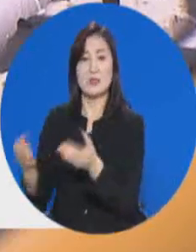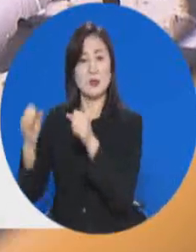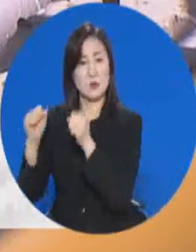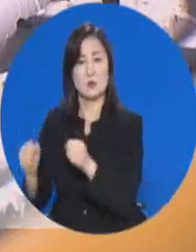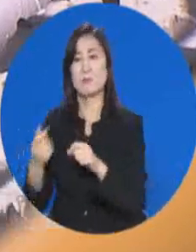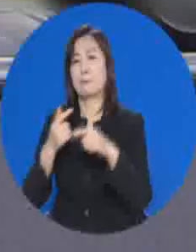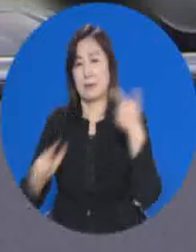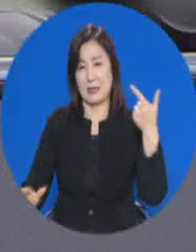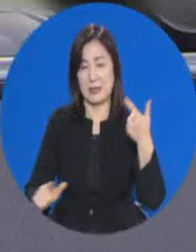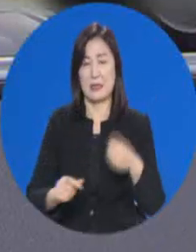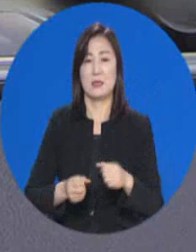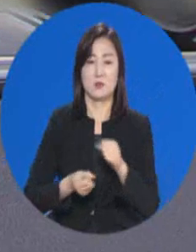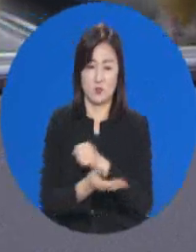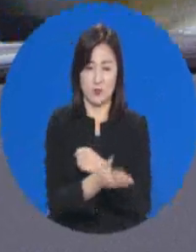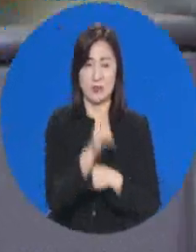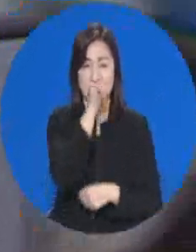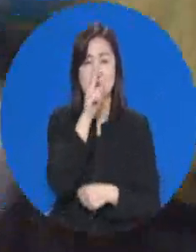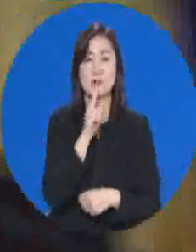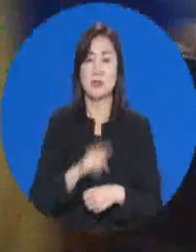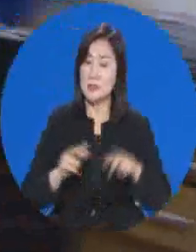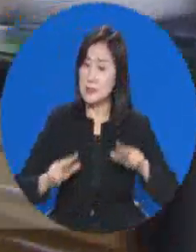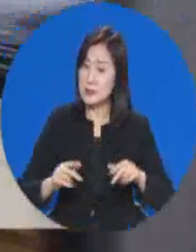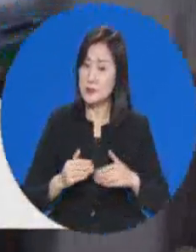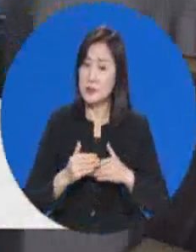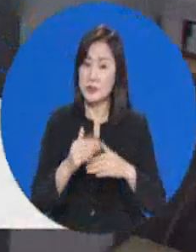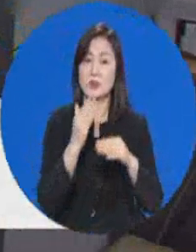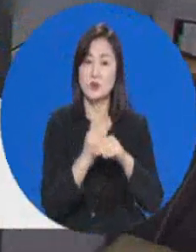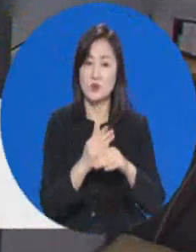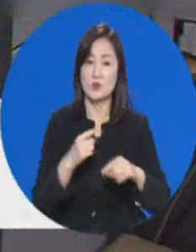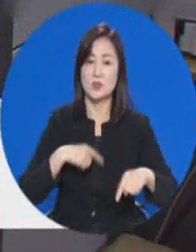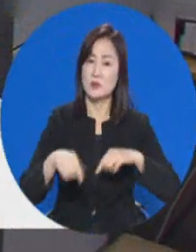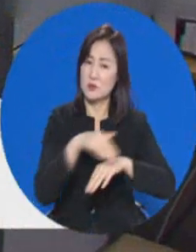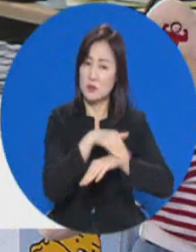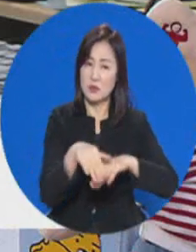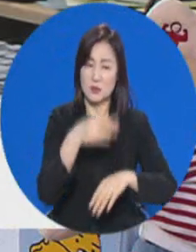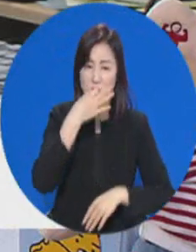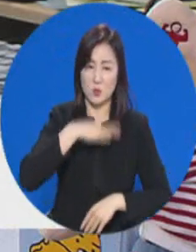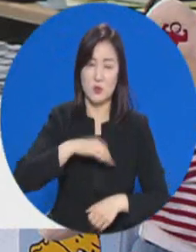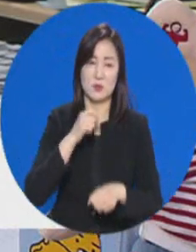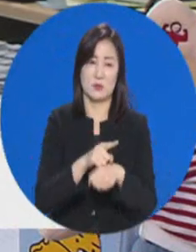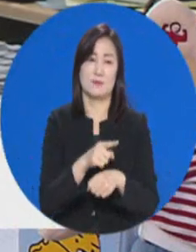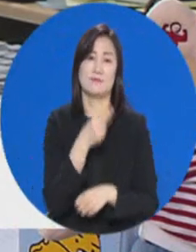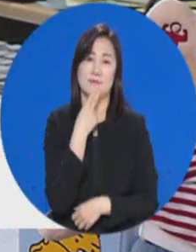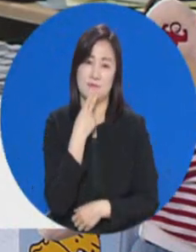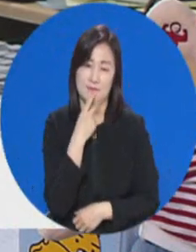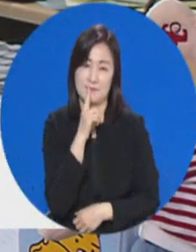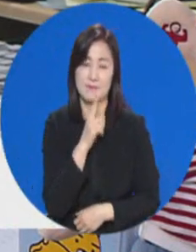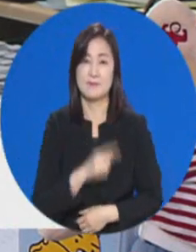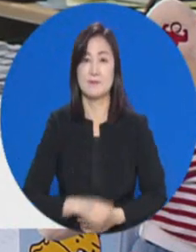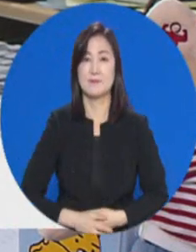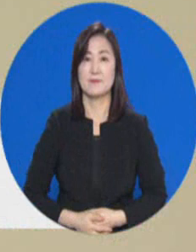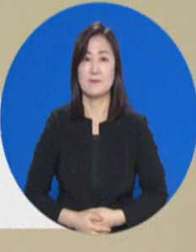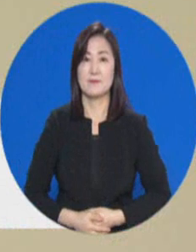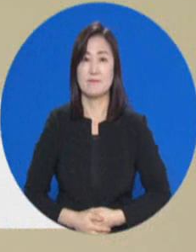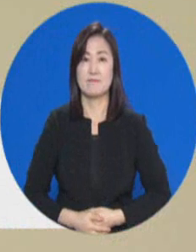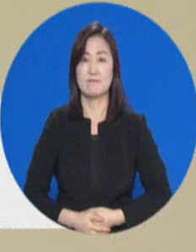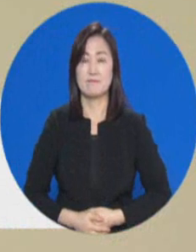분석입니다. 이와 함께 현재 시행 중인 인구 정책에 효율성을 발휘하지 못하고 있다는 지적도 꾸준히 제기되고